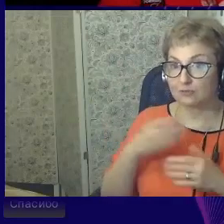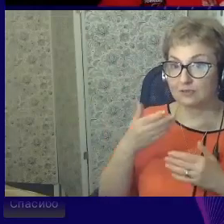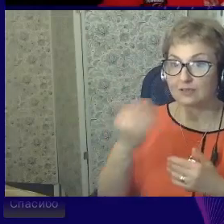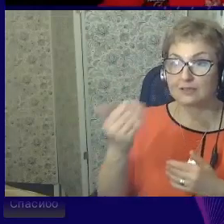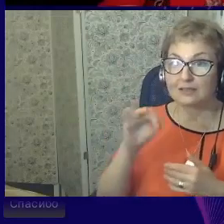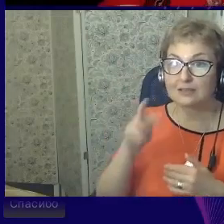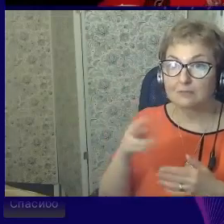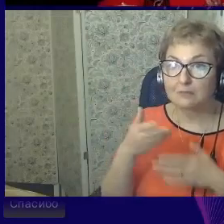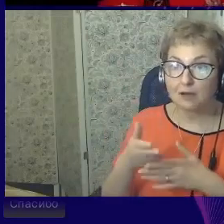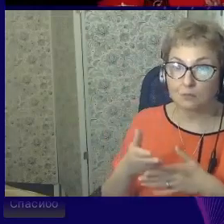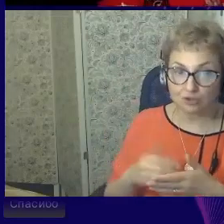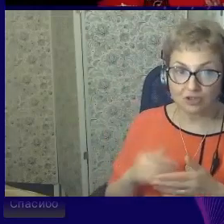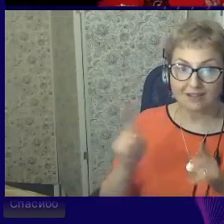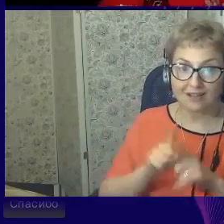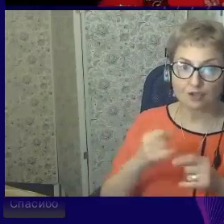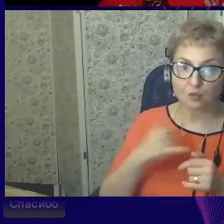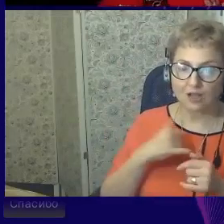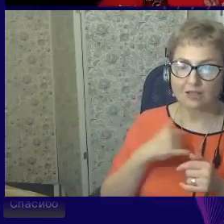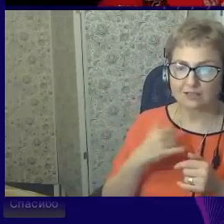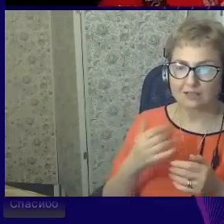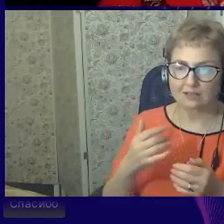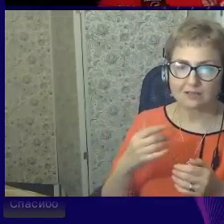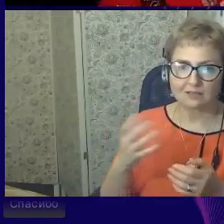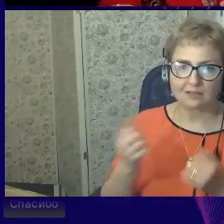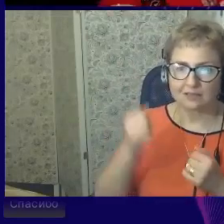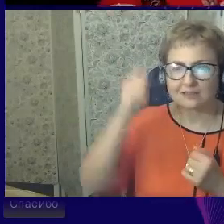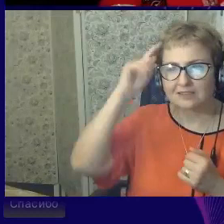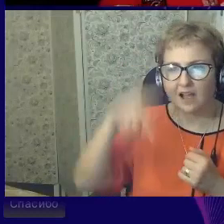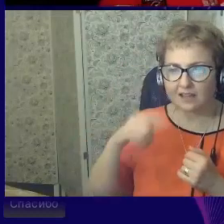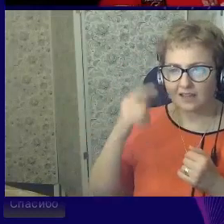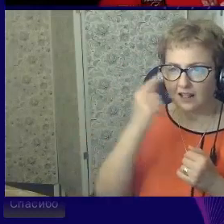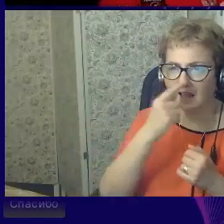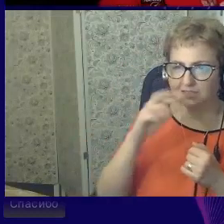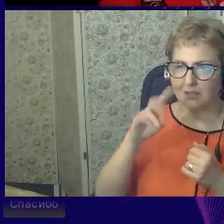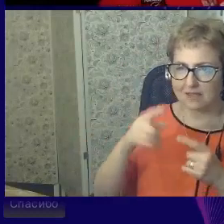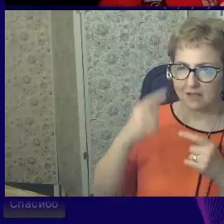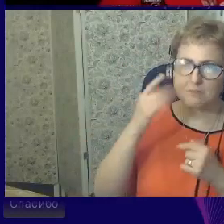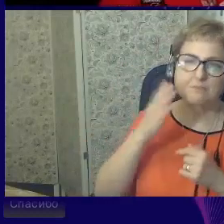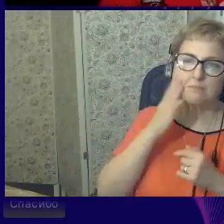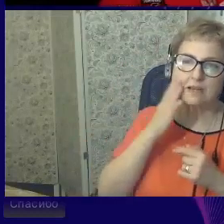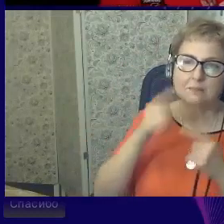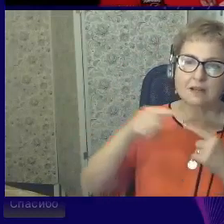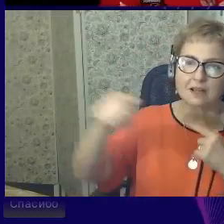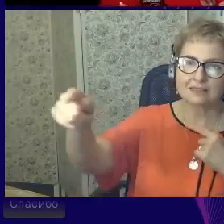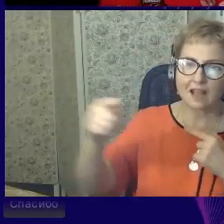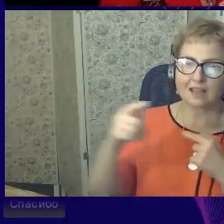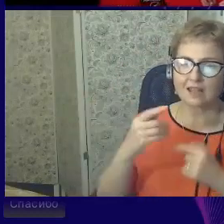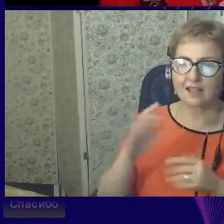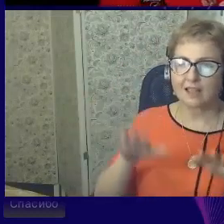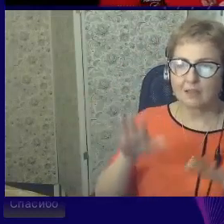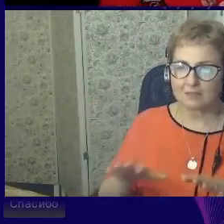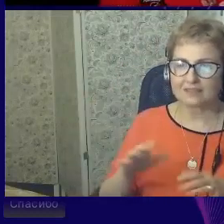помочь. Также у нас приобретаются такие знания, как глазомерное определение расстояний и на местности, и на